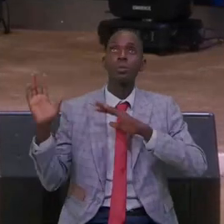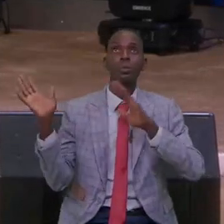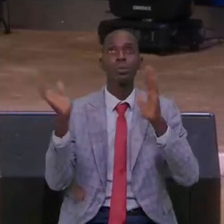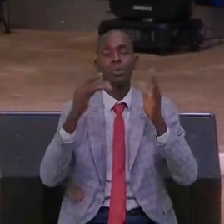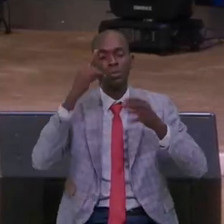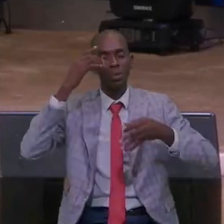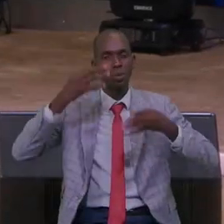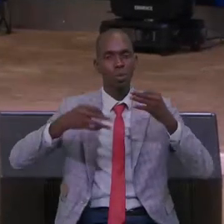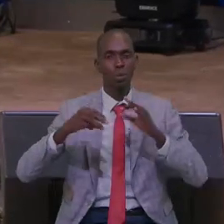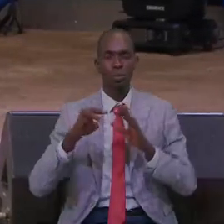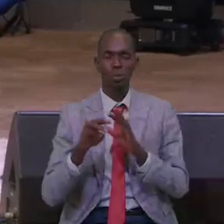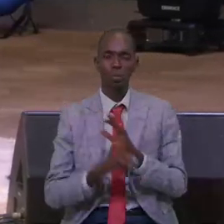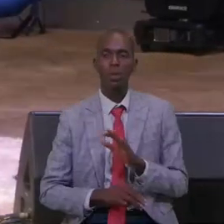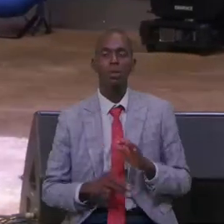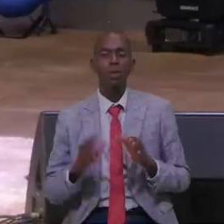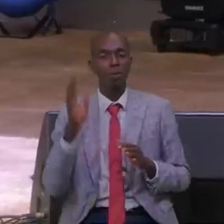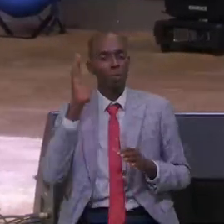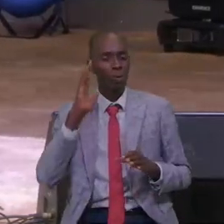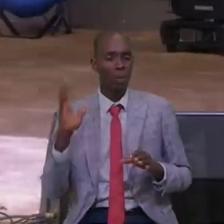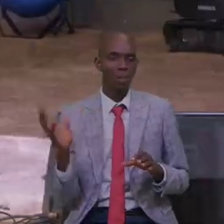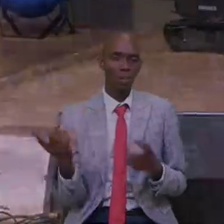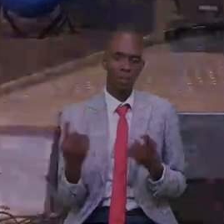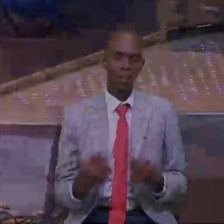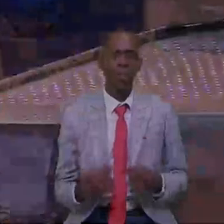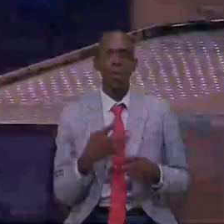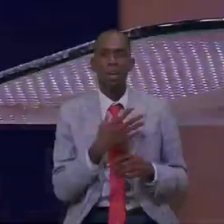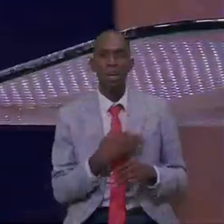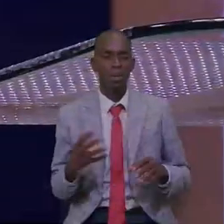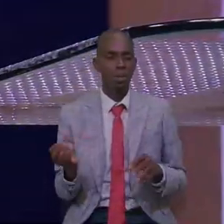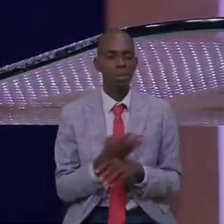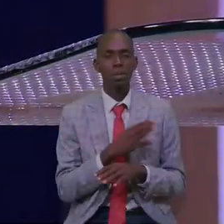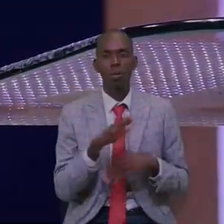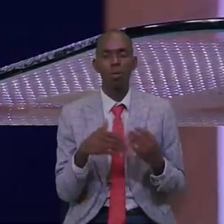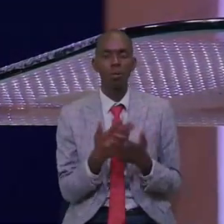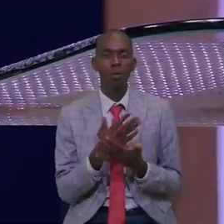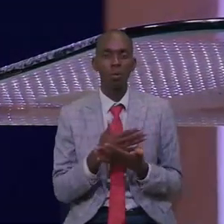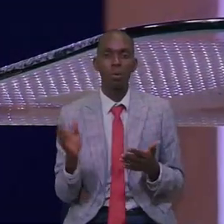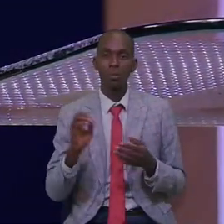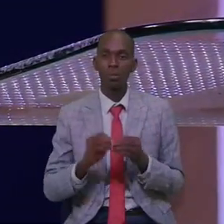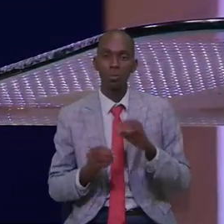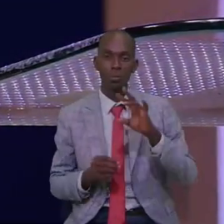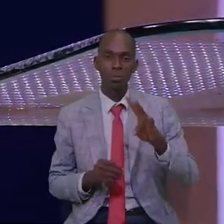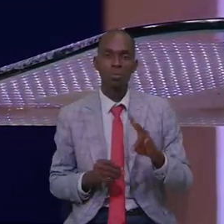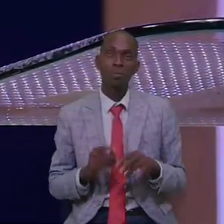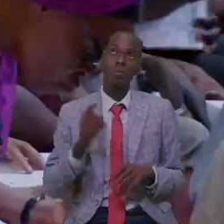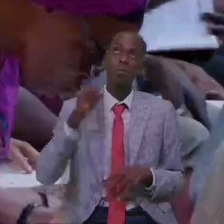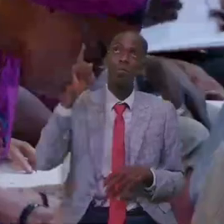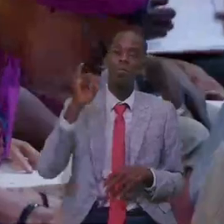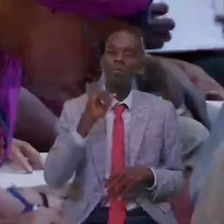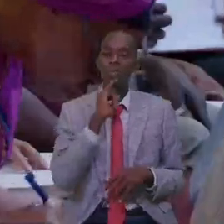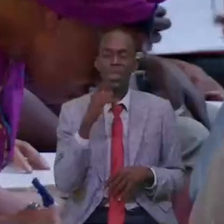le tourbillon du jugement de Dieu viendra et les emporter. Et le numéro 7, il est la